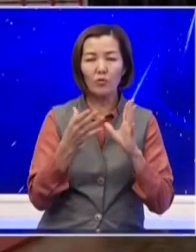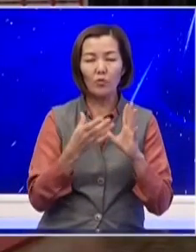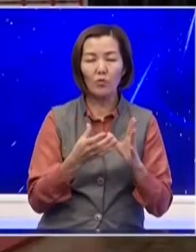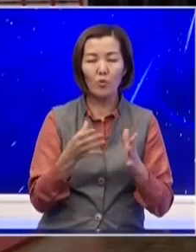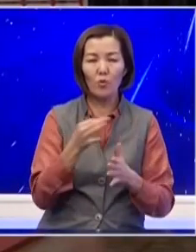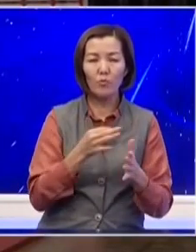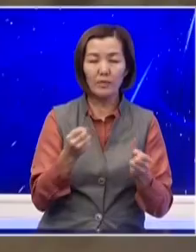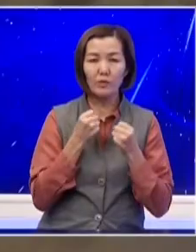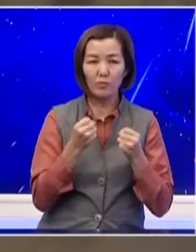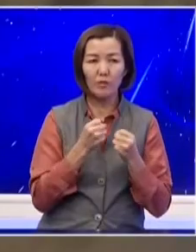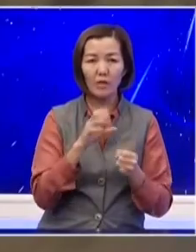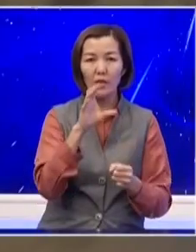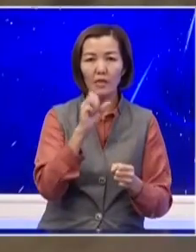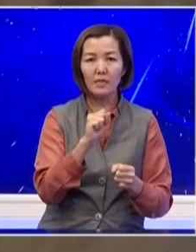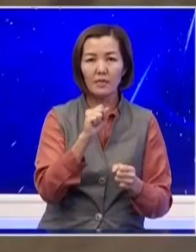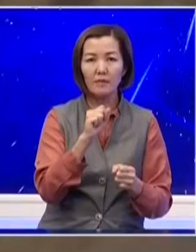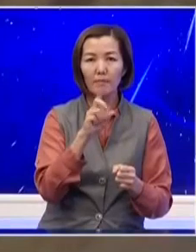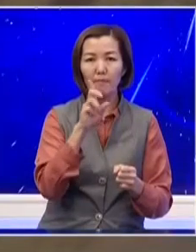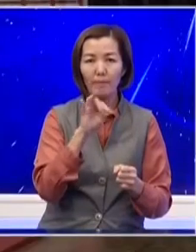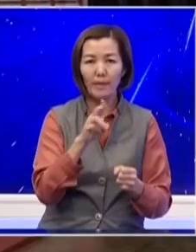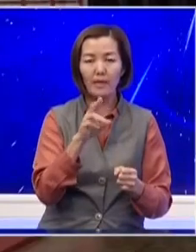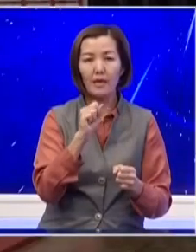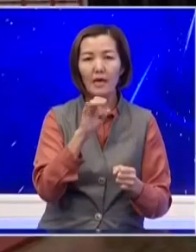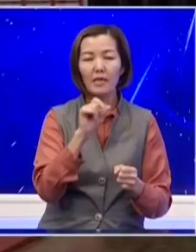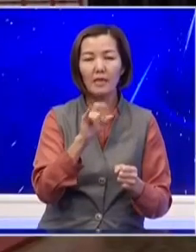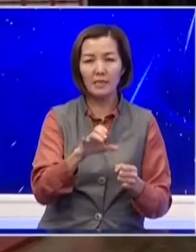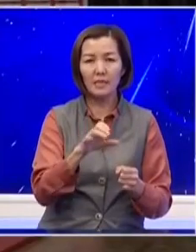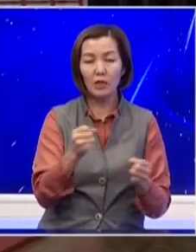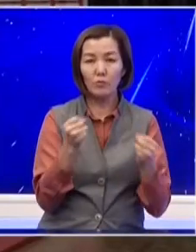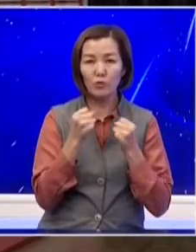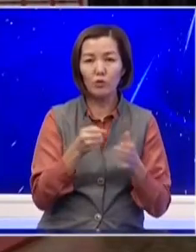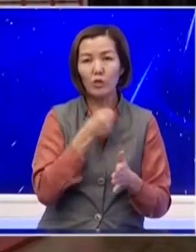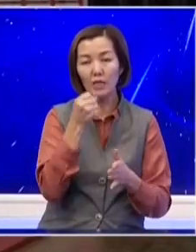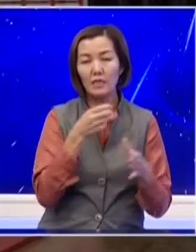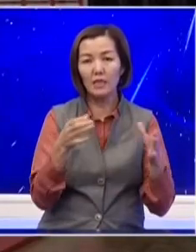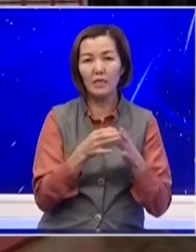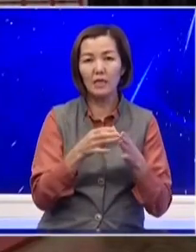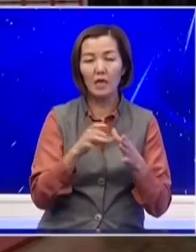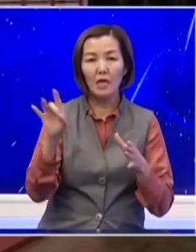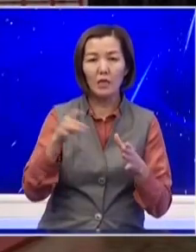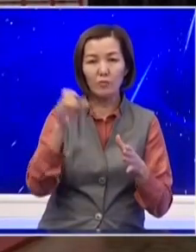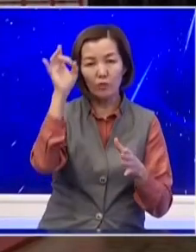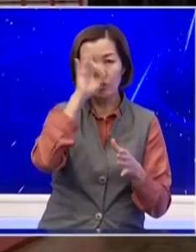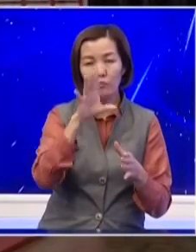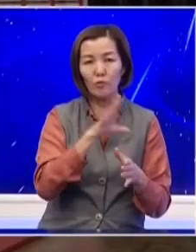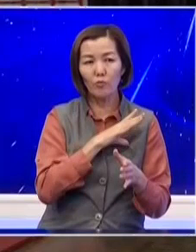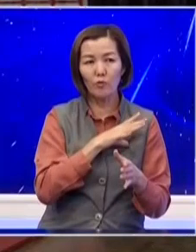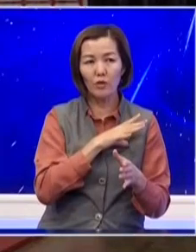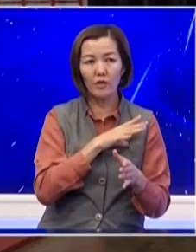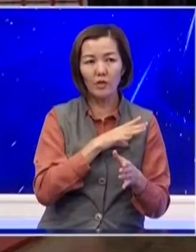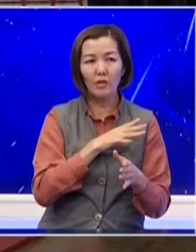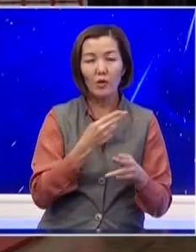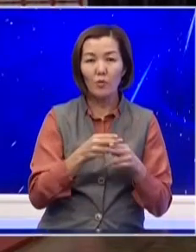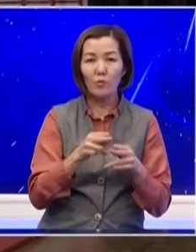спортшысы Садуақас Бегарыс деген спортшымыз қазір ересектер арасында республиканың чемпионы болды. Ол бала осы көзімізше осы